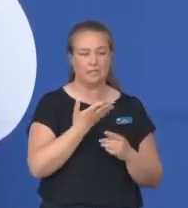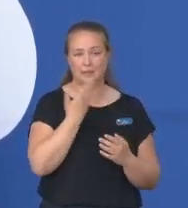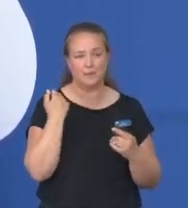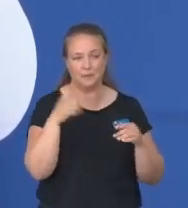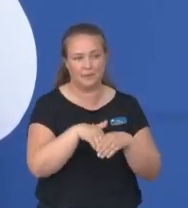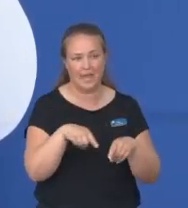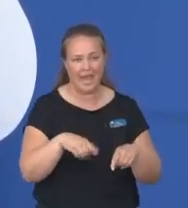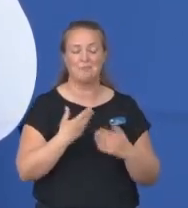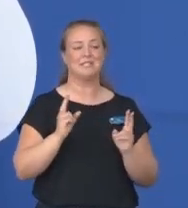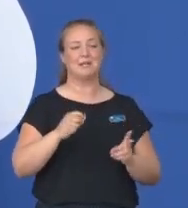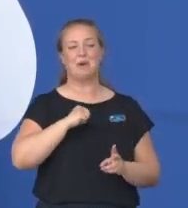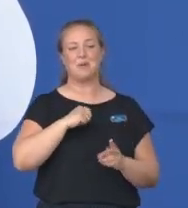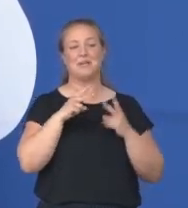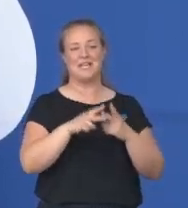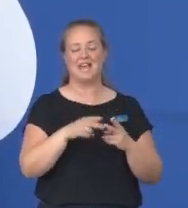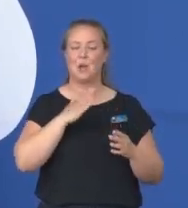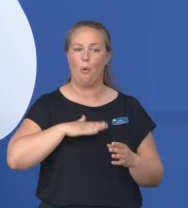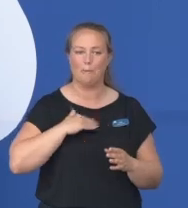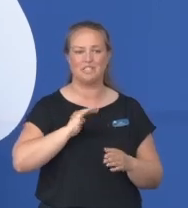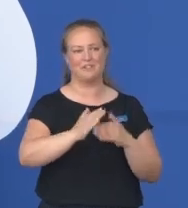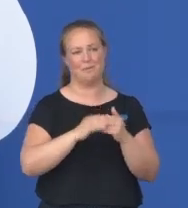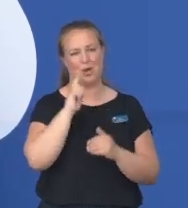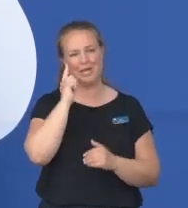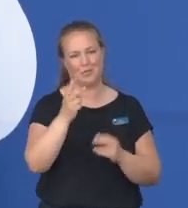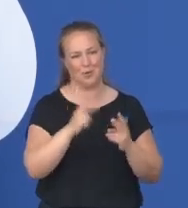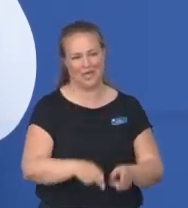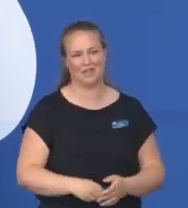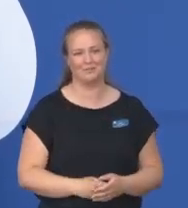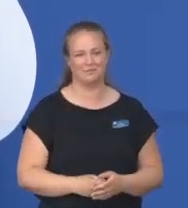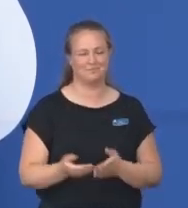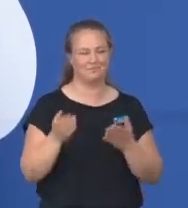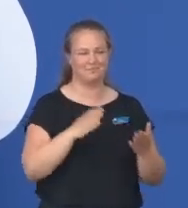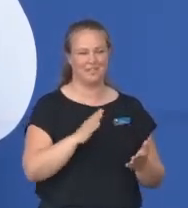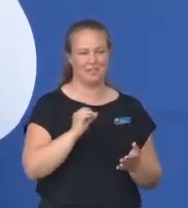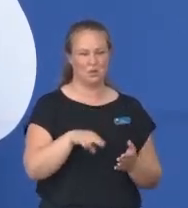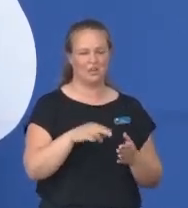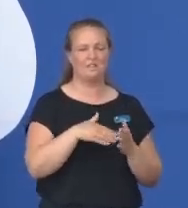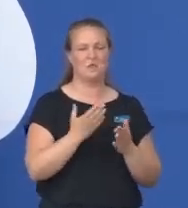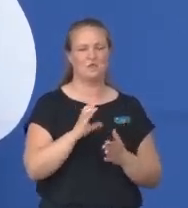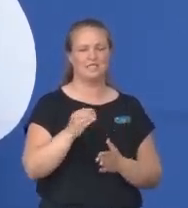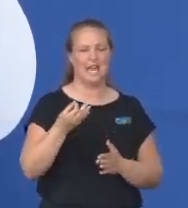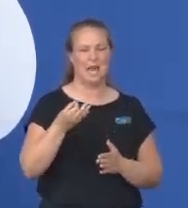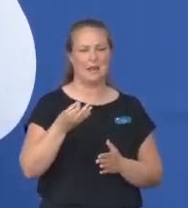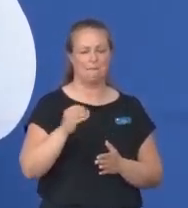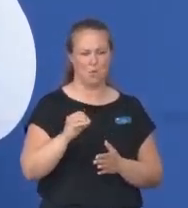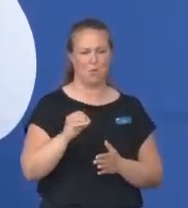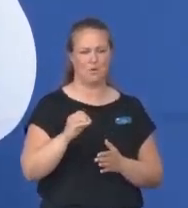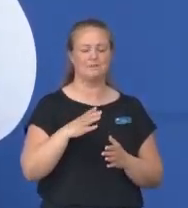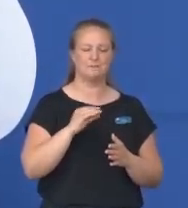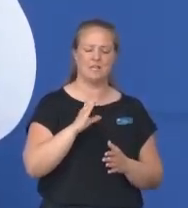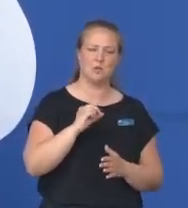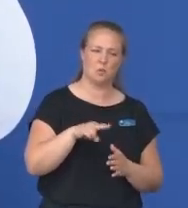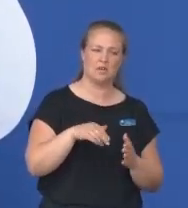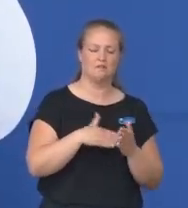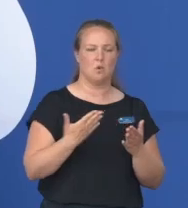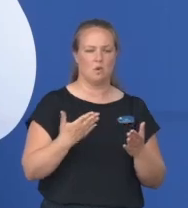att vara här. Jag hoppas verkligen att du kommer tillbaka nästa år igen. Tusen tack. Och Jon från Säpo. Jon, säkerhetspolisen. Jag vill